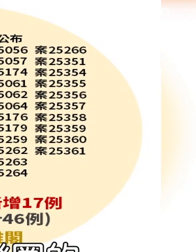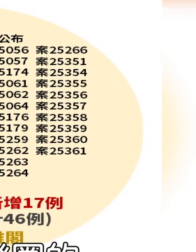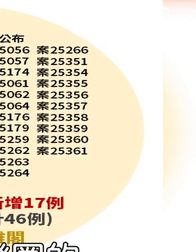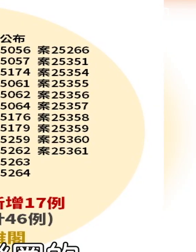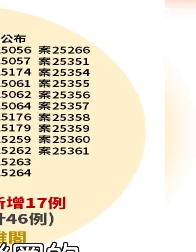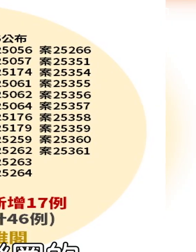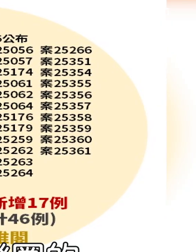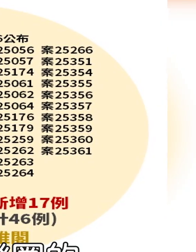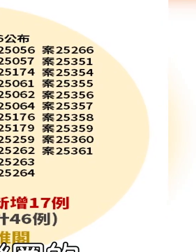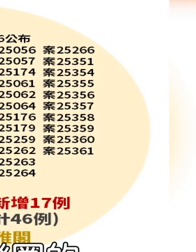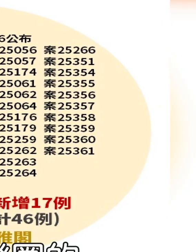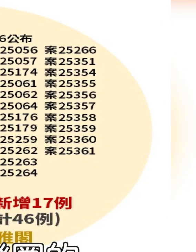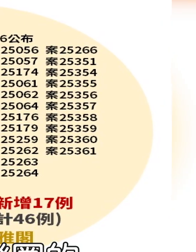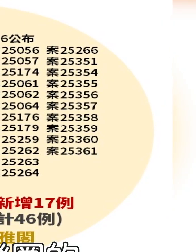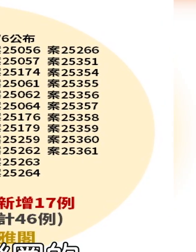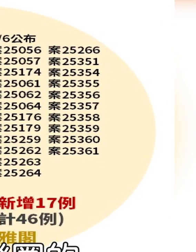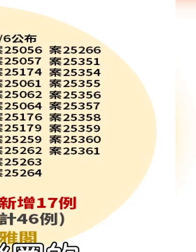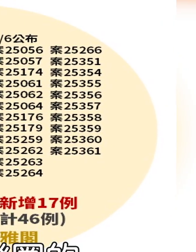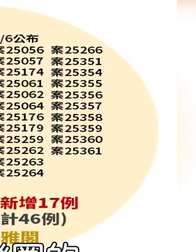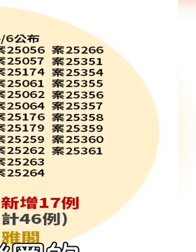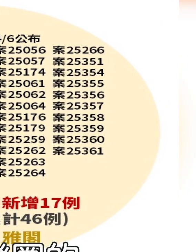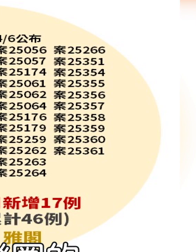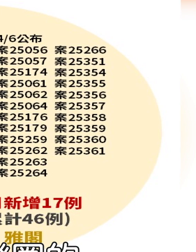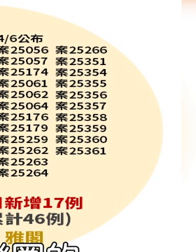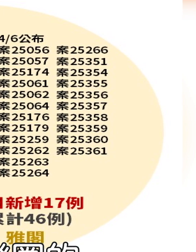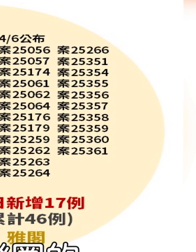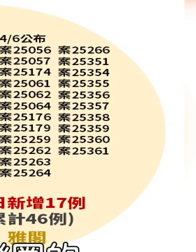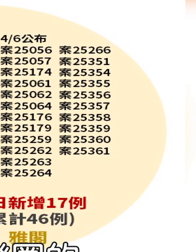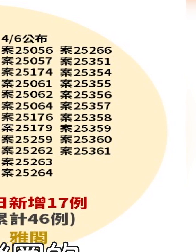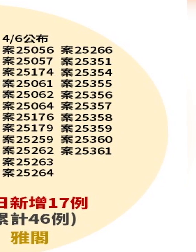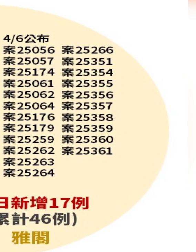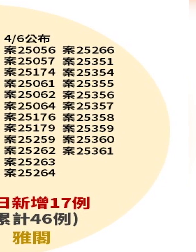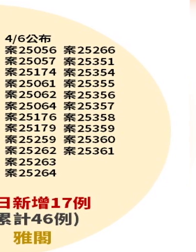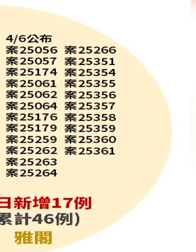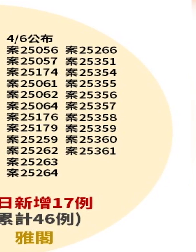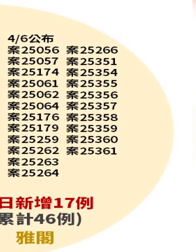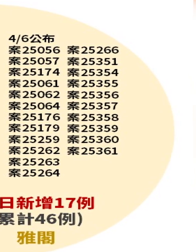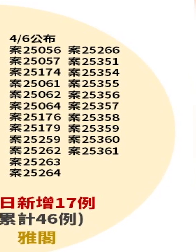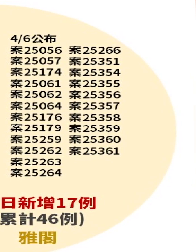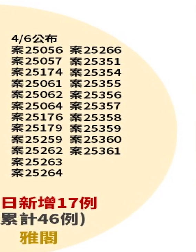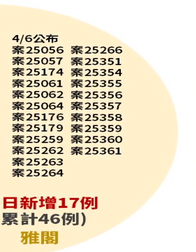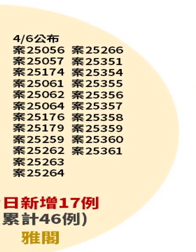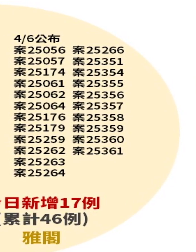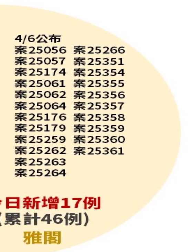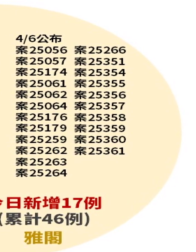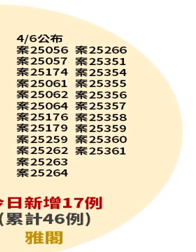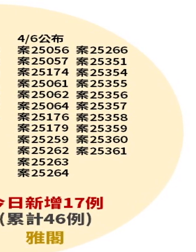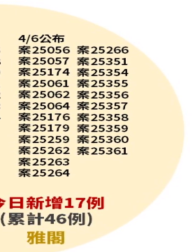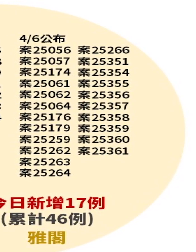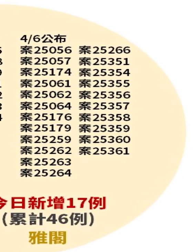大概有几波，就是有这个娱乐圈的，相关于从基隆，